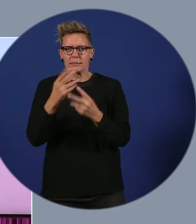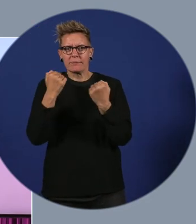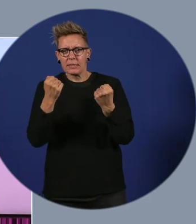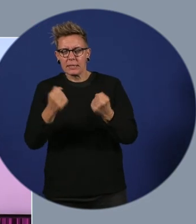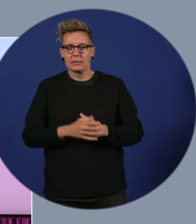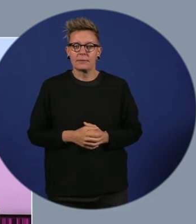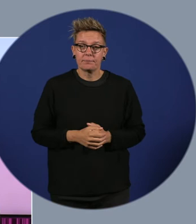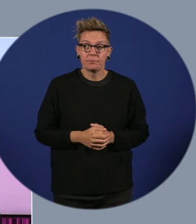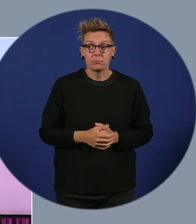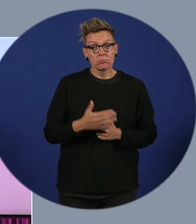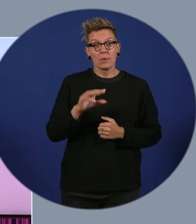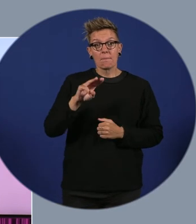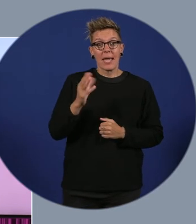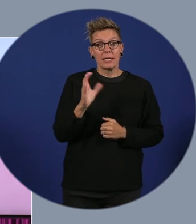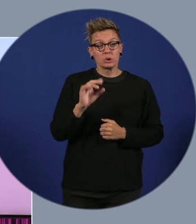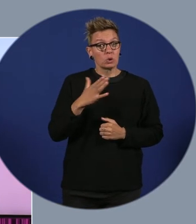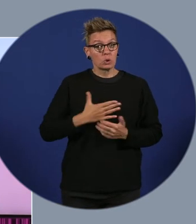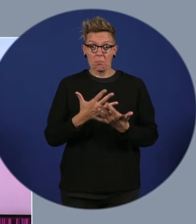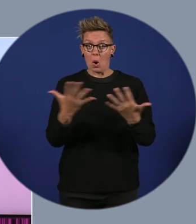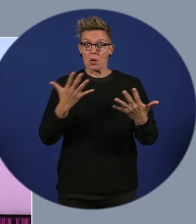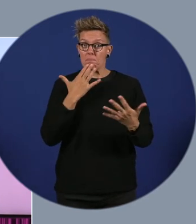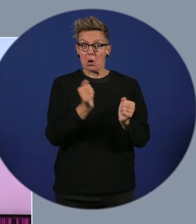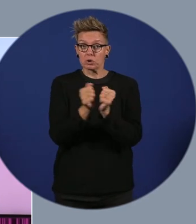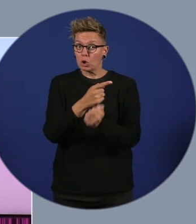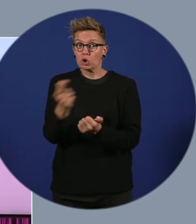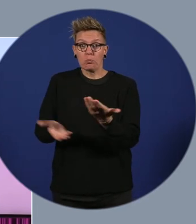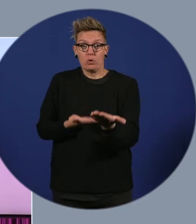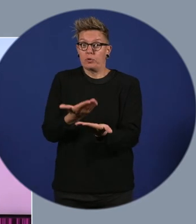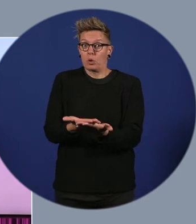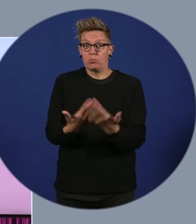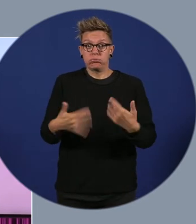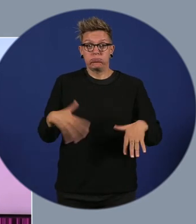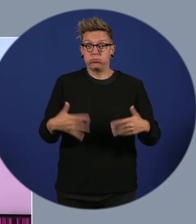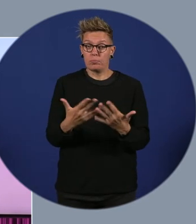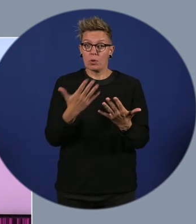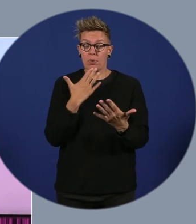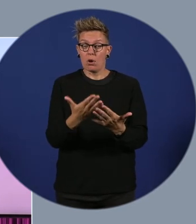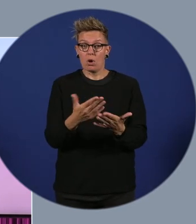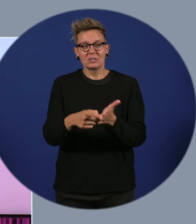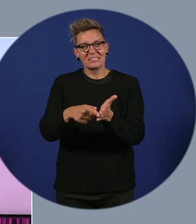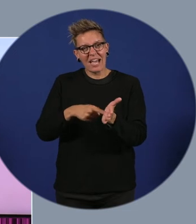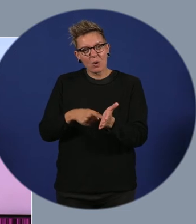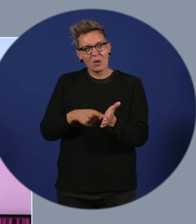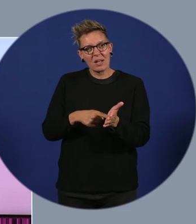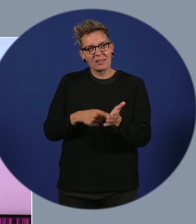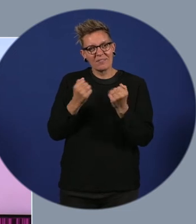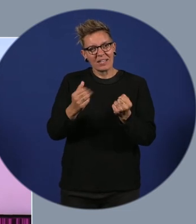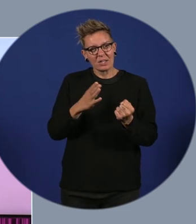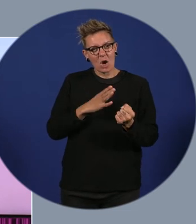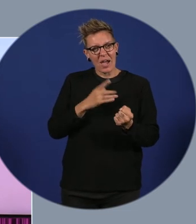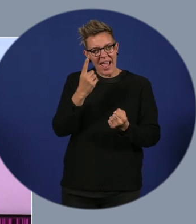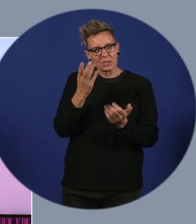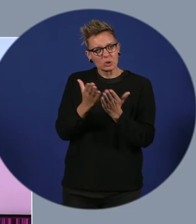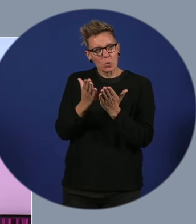tycker att det är många bra saker som de lyfter. Och framförallt tänker jag det här att få in den här demokratikvarten som en av